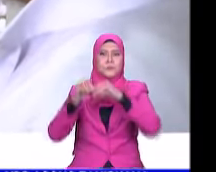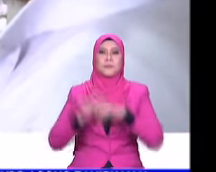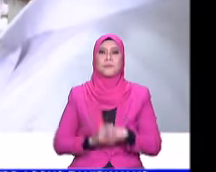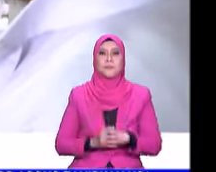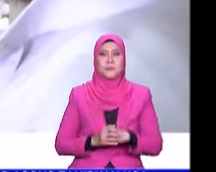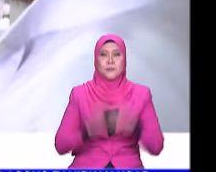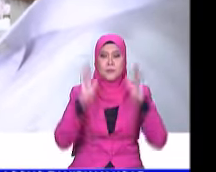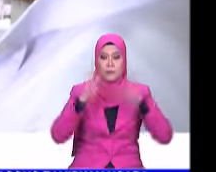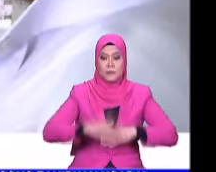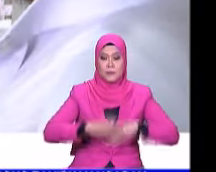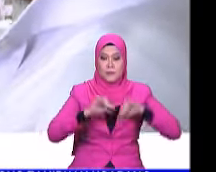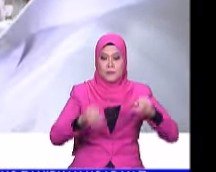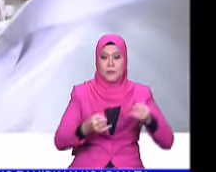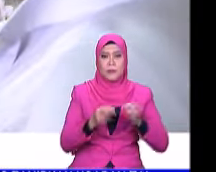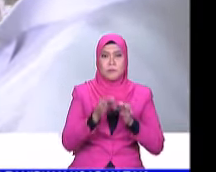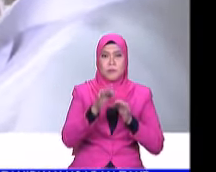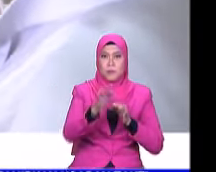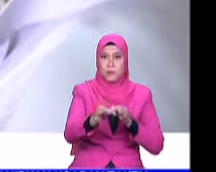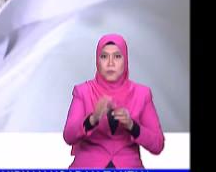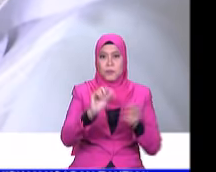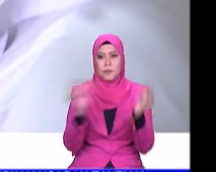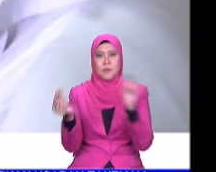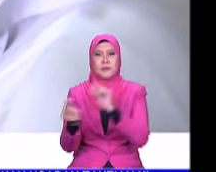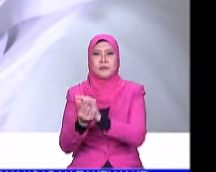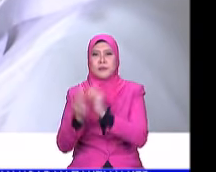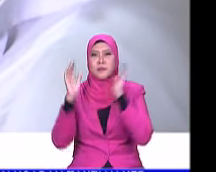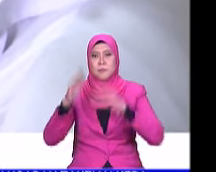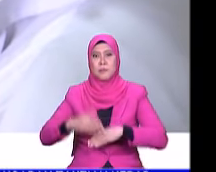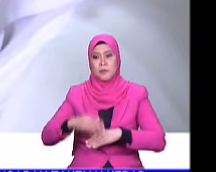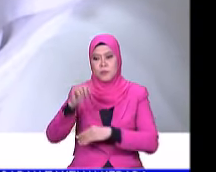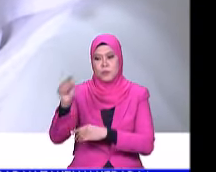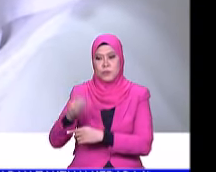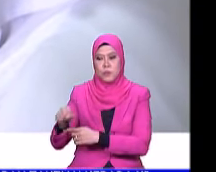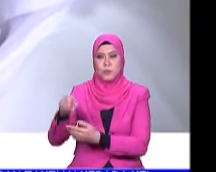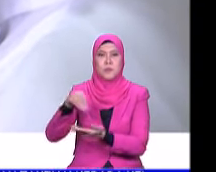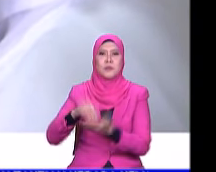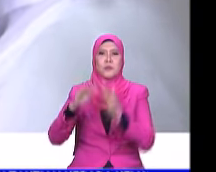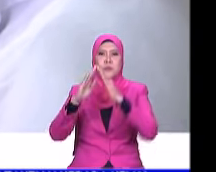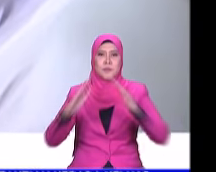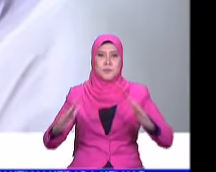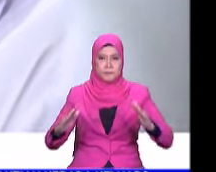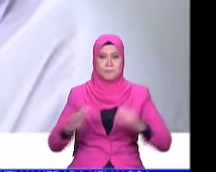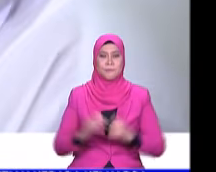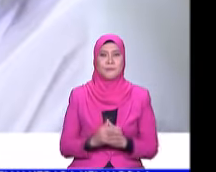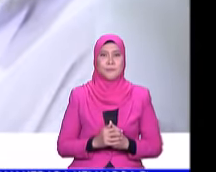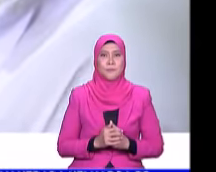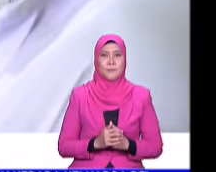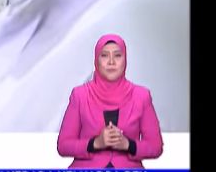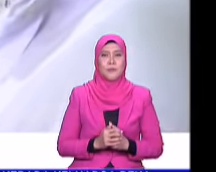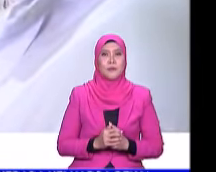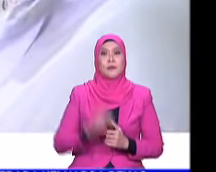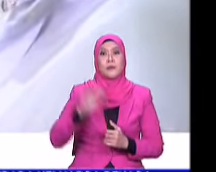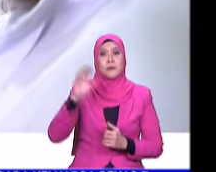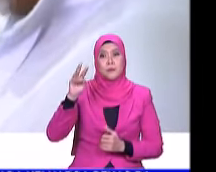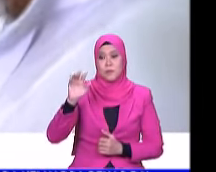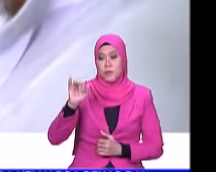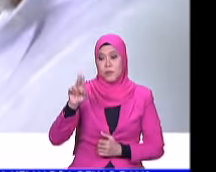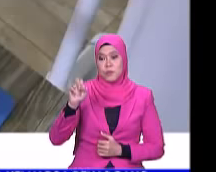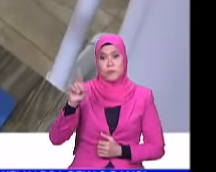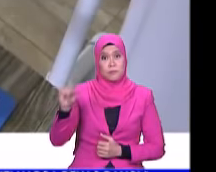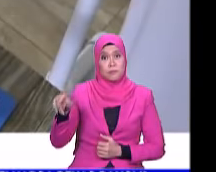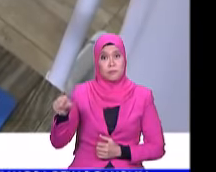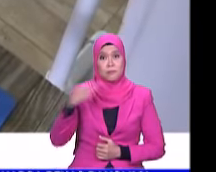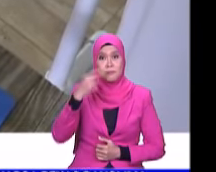Selain solat Jumaat ditangguhkan dan diganti dengan solat Zuhur di rumah masing-masing. Jelas Muhammad Yusri, jawatan kuasa masjid